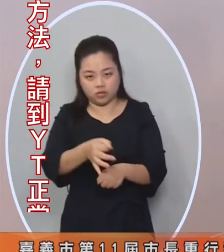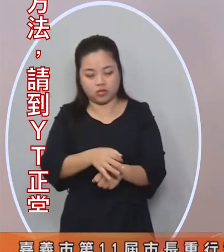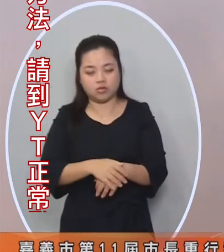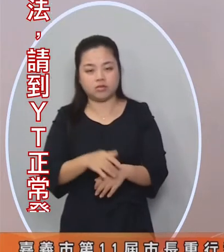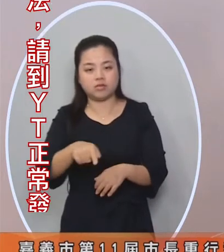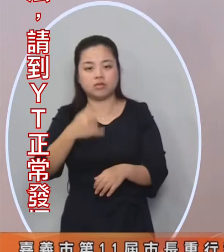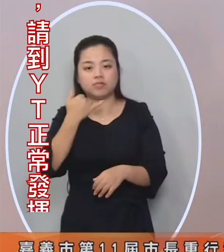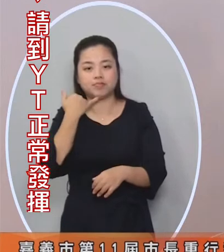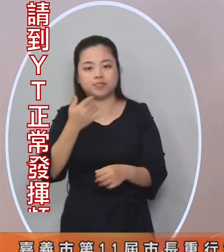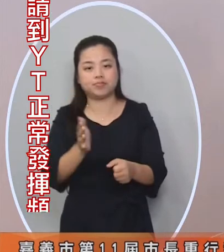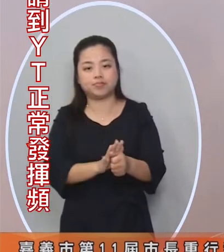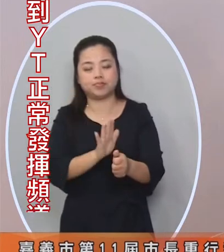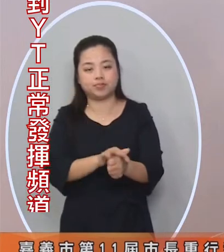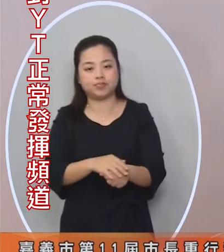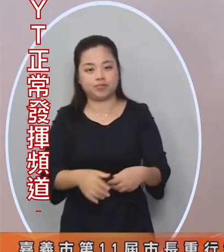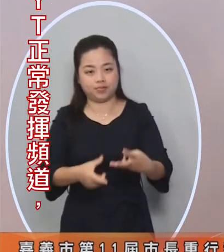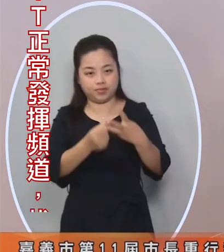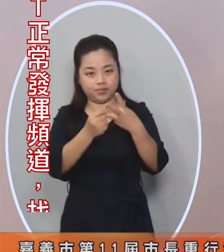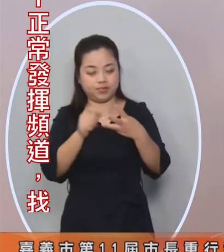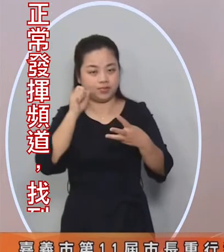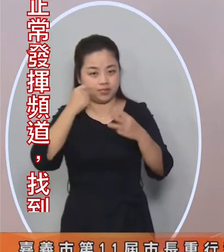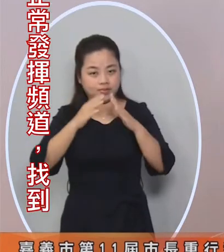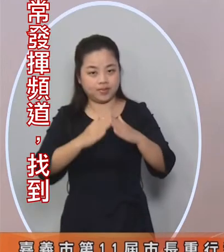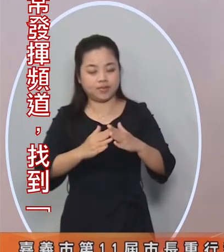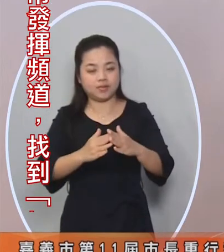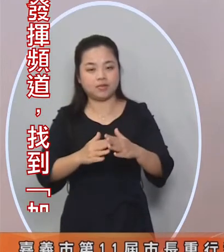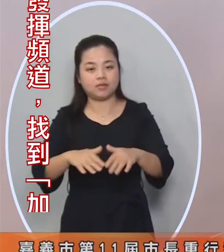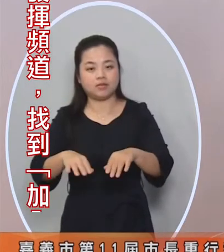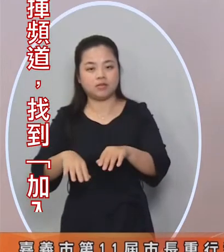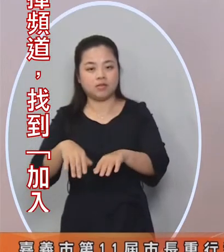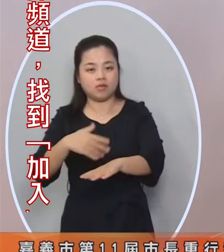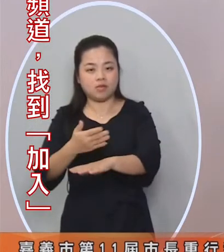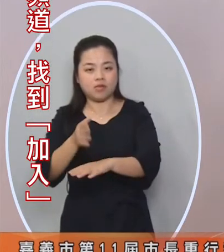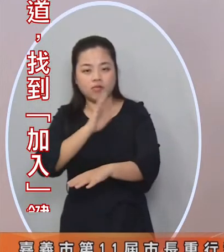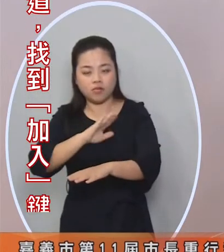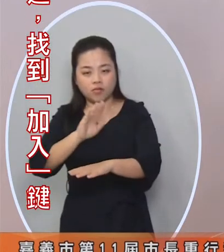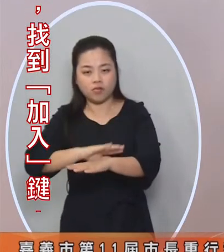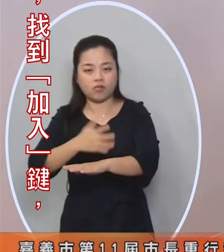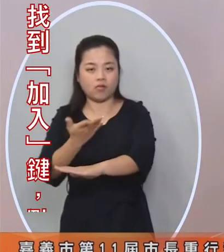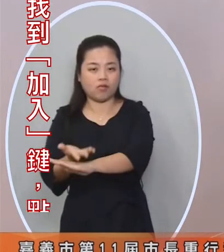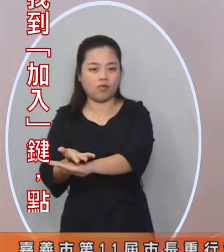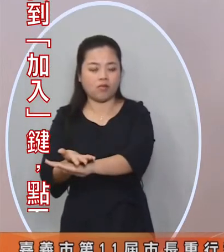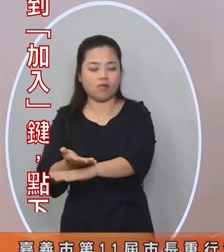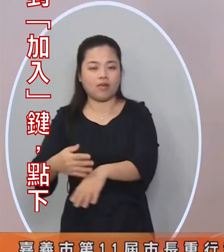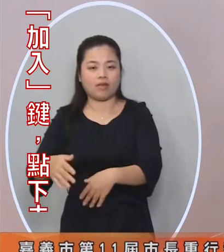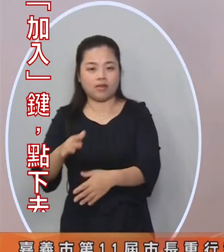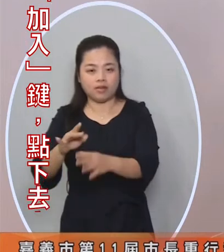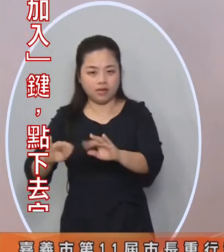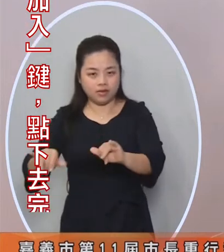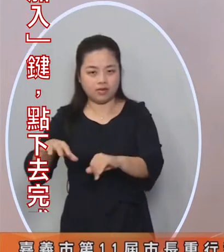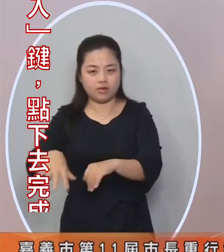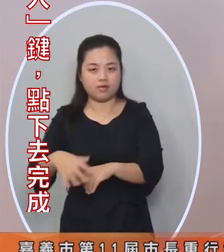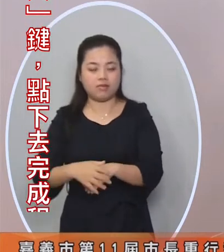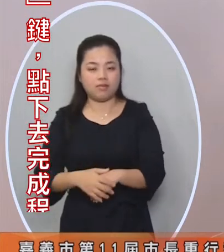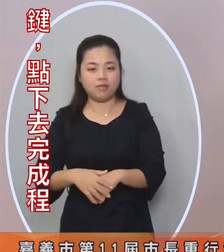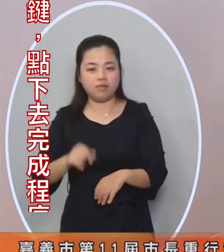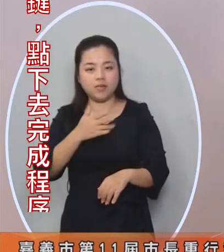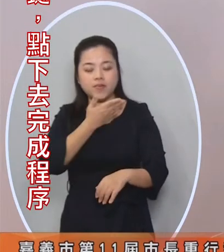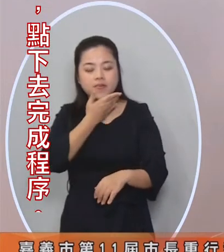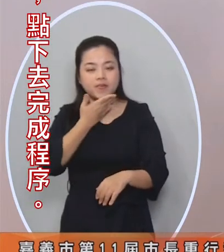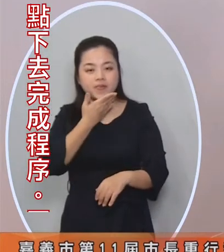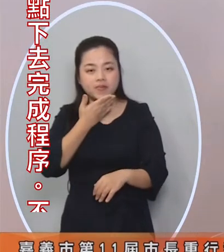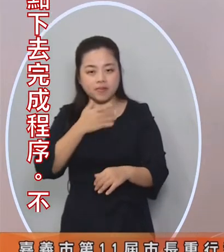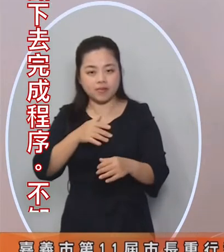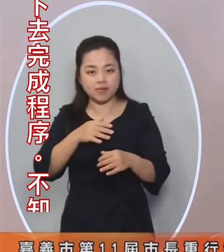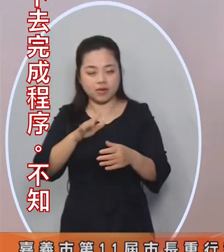帮助效益。三、释出嘉义市闲置空间，提供嘉义市有立案登记的社会团体组织申请